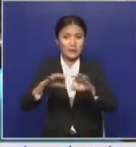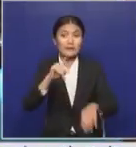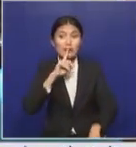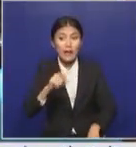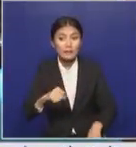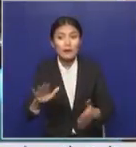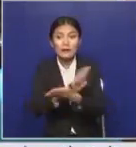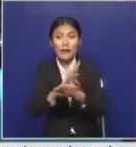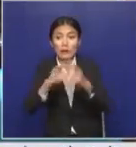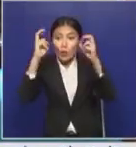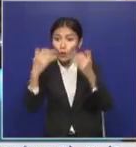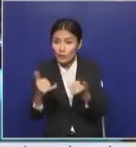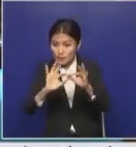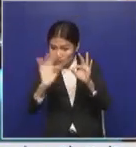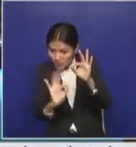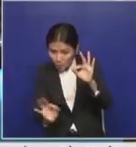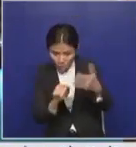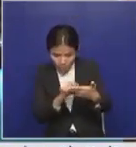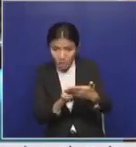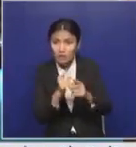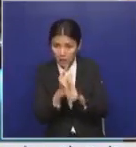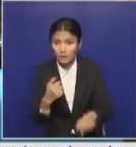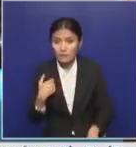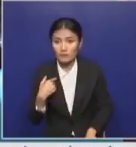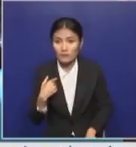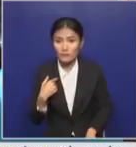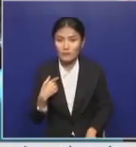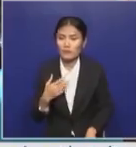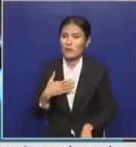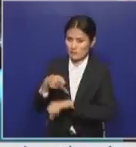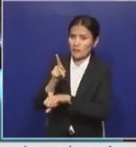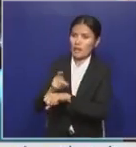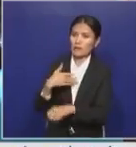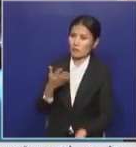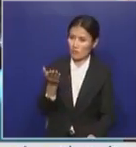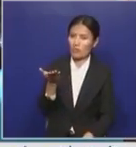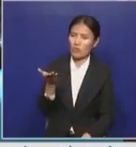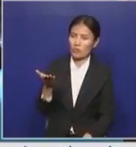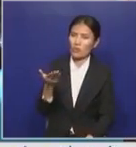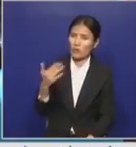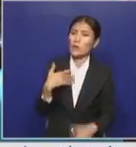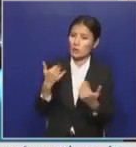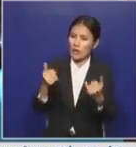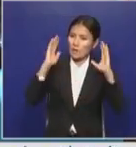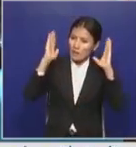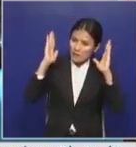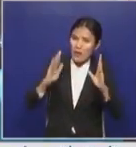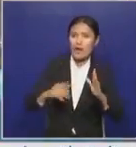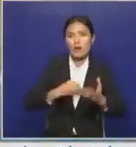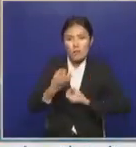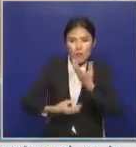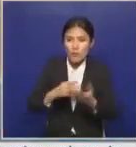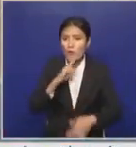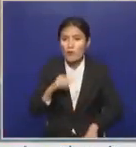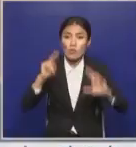นี้นะครับแต่ท่านประธานครับผมขออภัยครับกลายมาพี่ปายนำเสนอนั้นถ้าจะเอาแต่ถ้อยคำในญัตติ